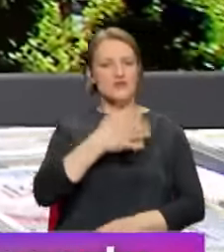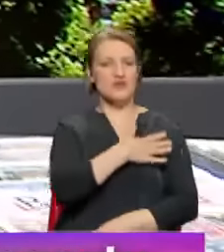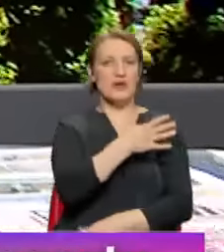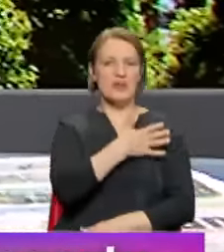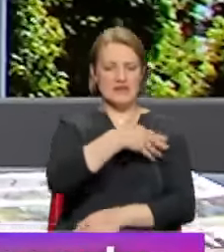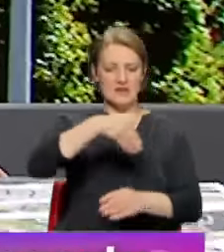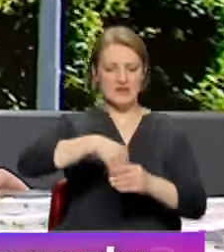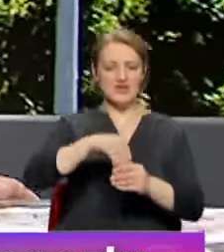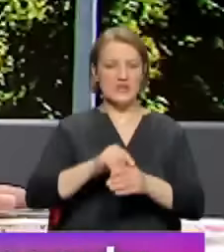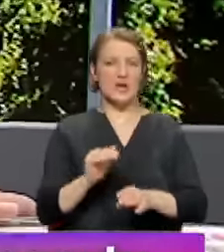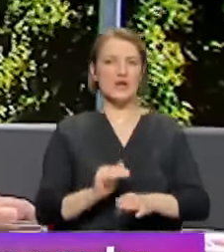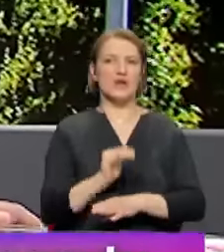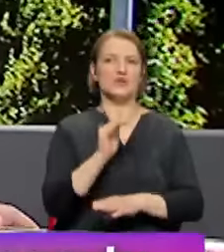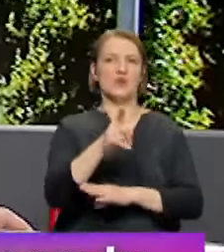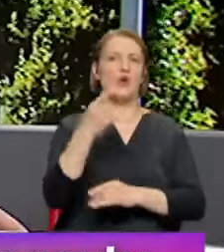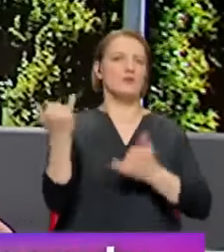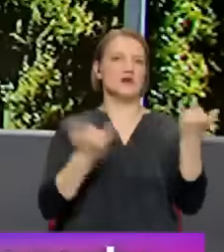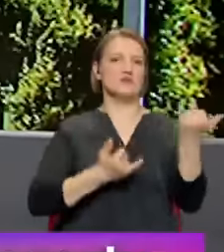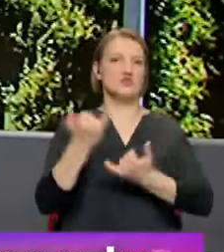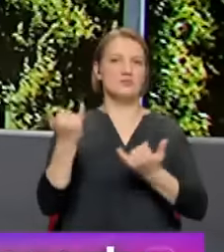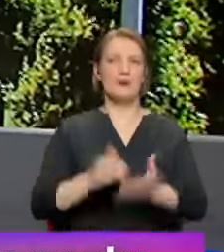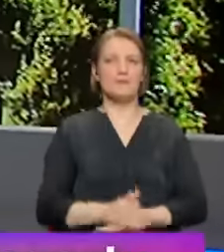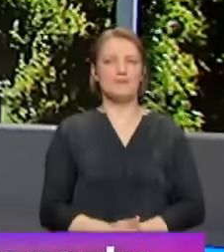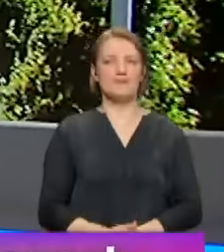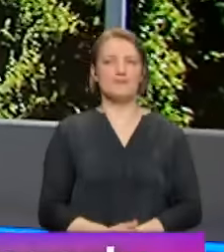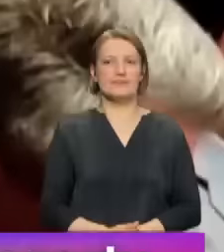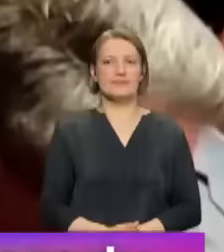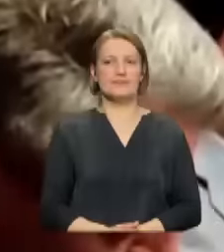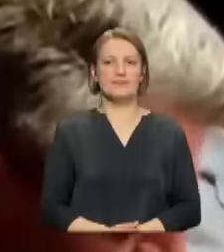Partisi'nin içinde yaşanan o tartışma.